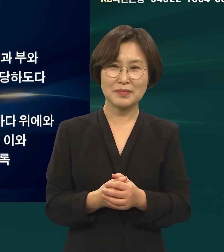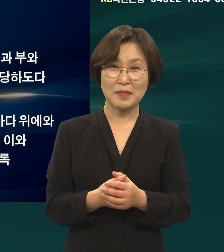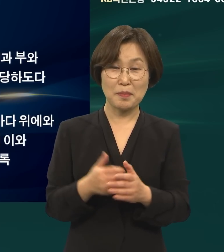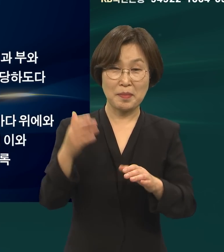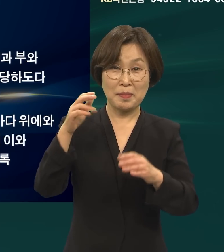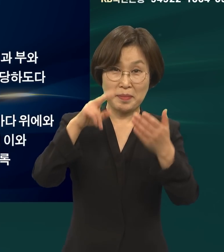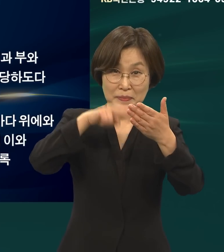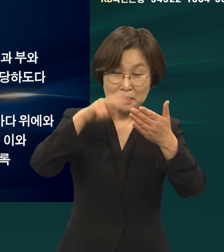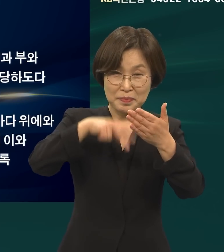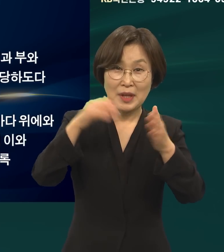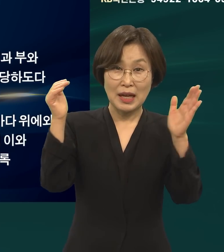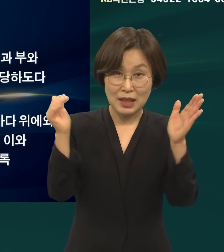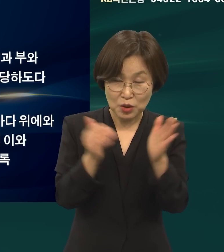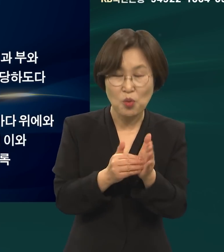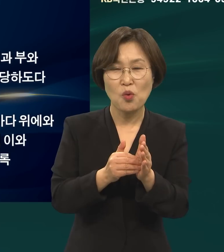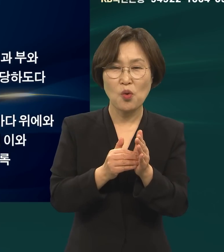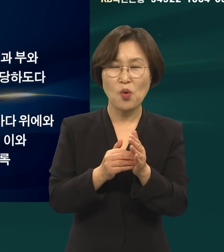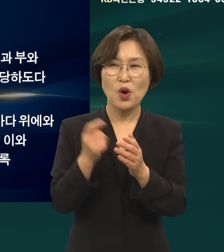올려드리고 찬양팀이